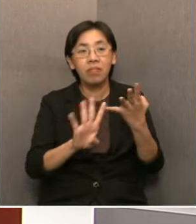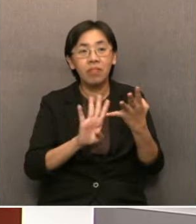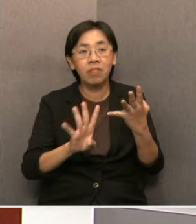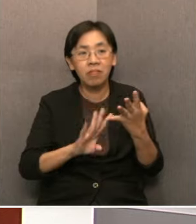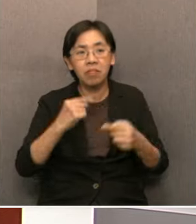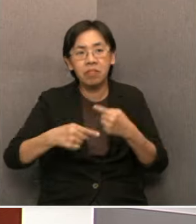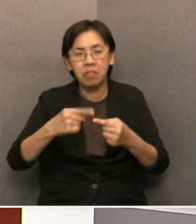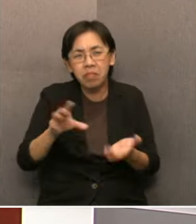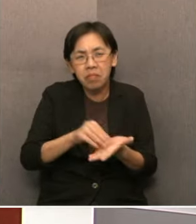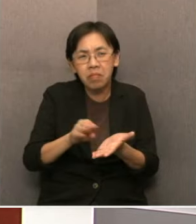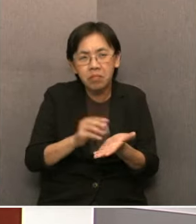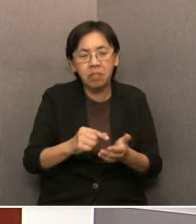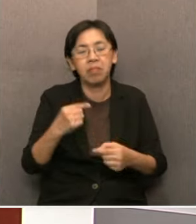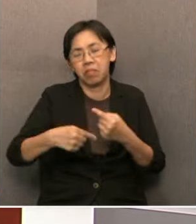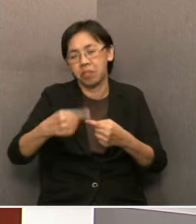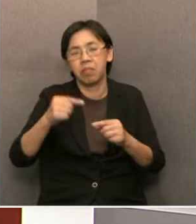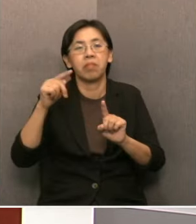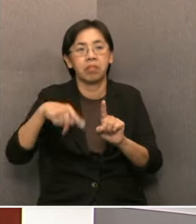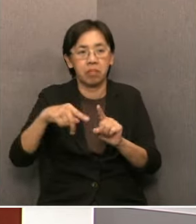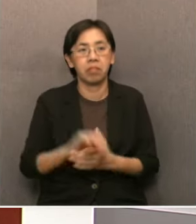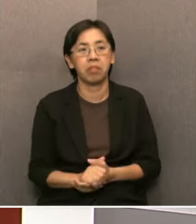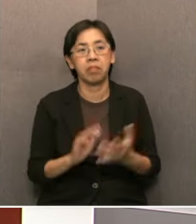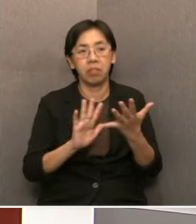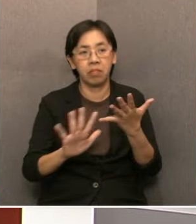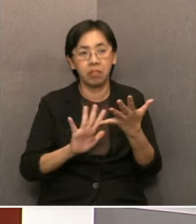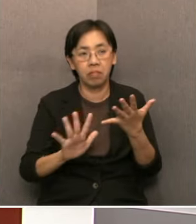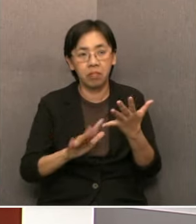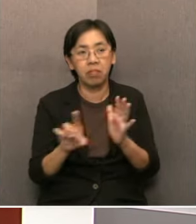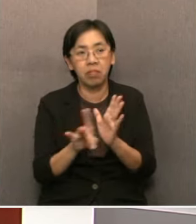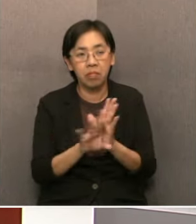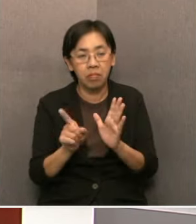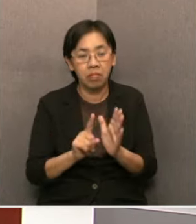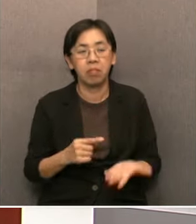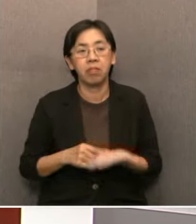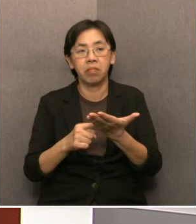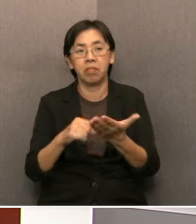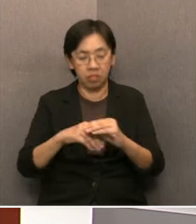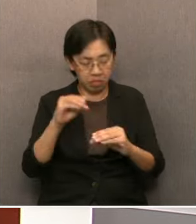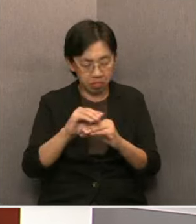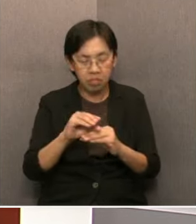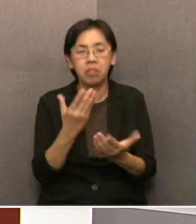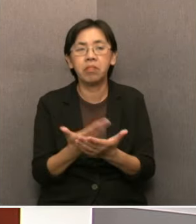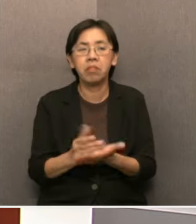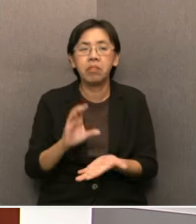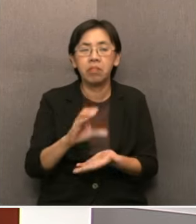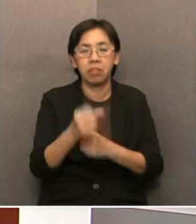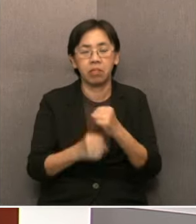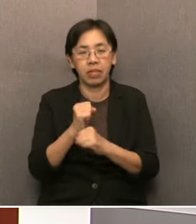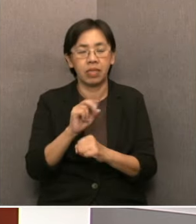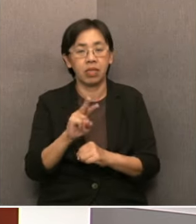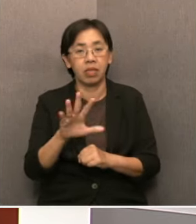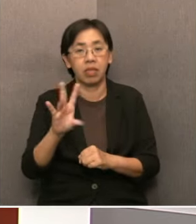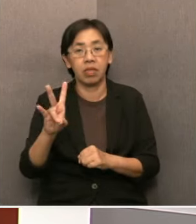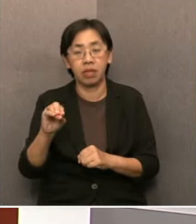Life Cycle่น้อยกา 1,000 รอบและสุดท้ายกำหนดเวลายื่นข้อเสนอโครงการลงทุนภายใปี 2,5